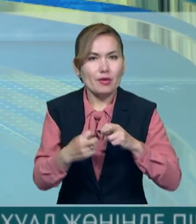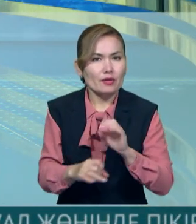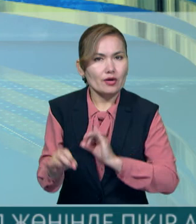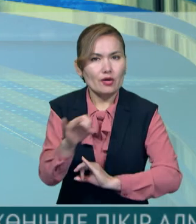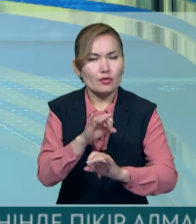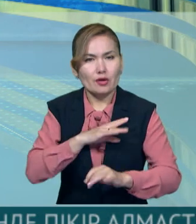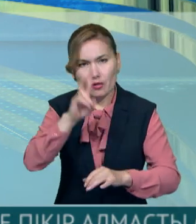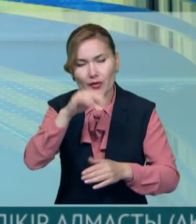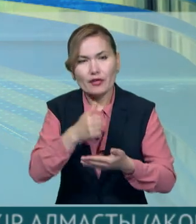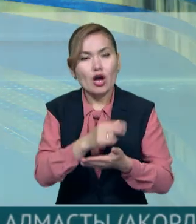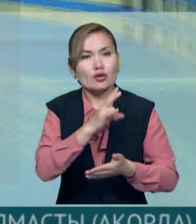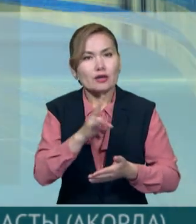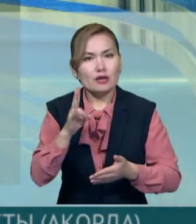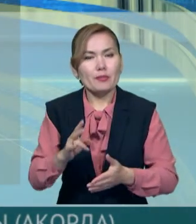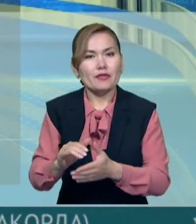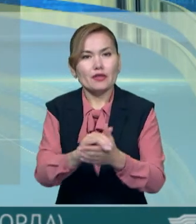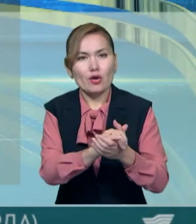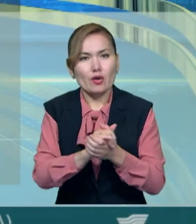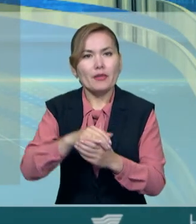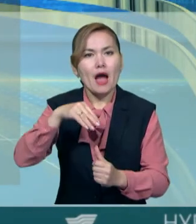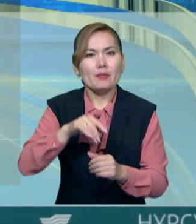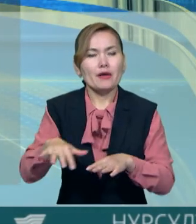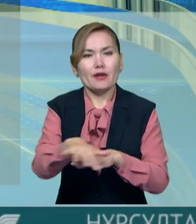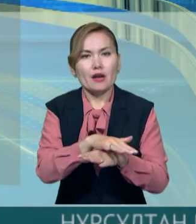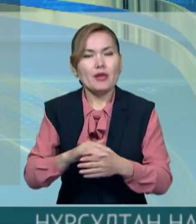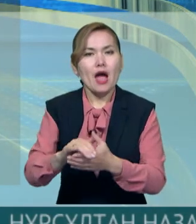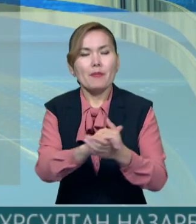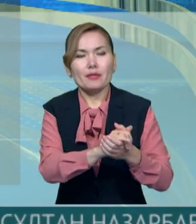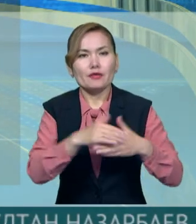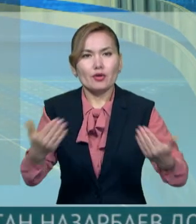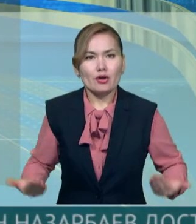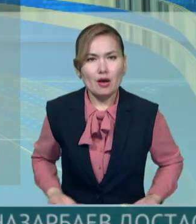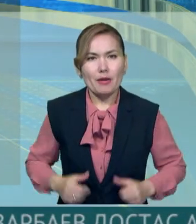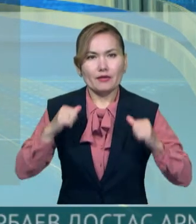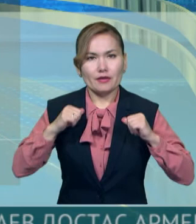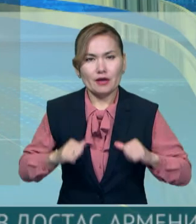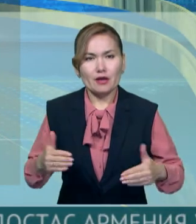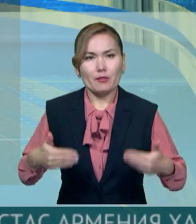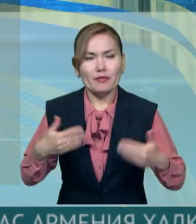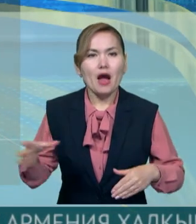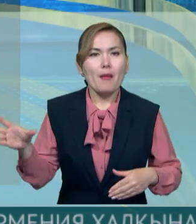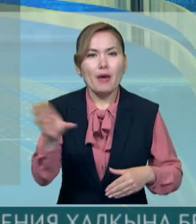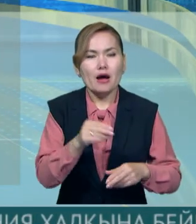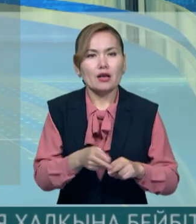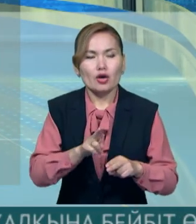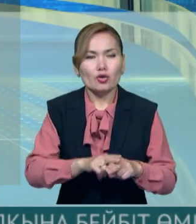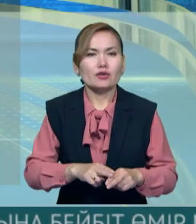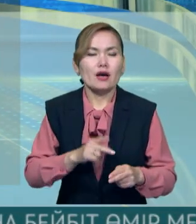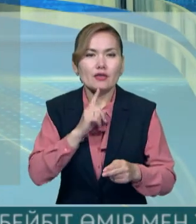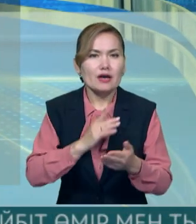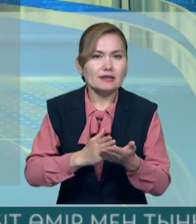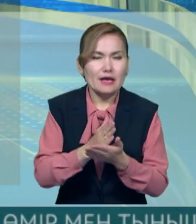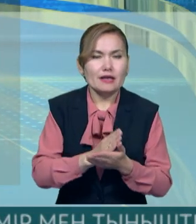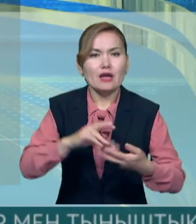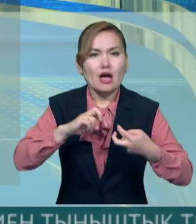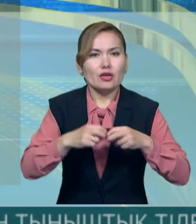алмасты. Нұрсұлтан Назарбаев достас Армения халқына бейбіт өмір мен тыныштық тілеп, барлық мүдделі тараптың туындаған саяси